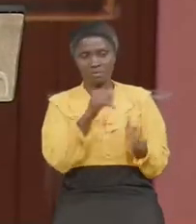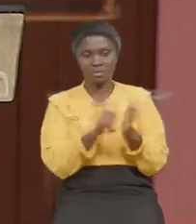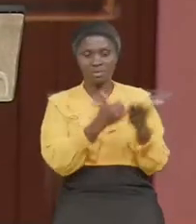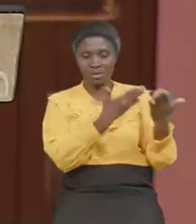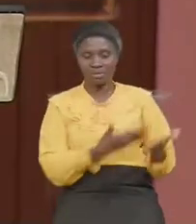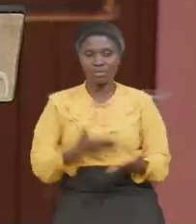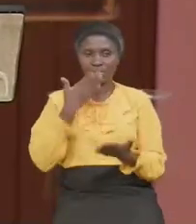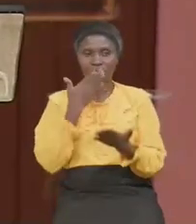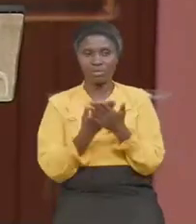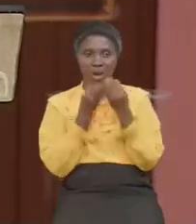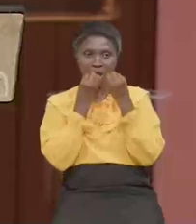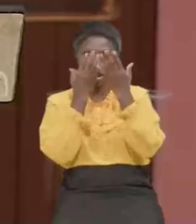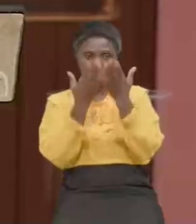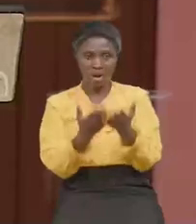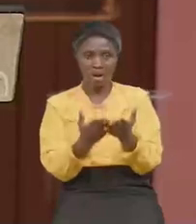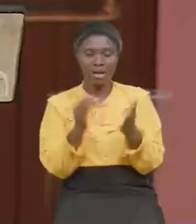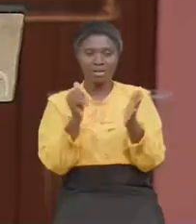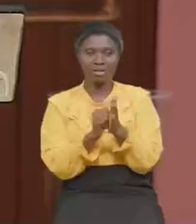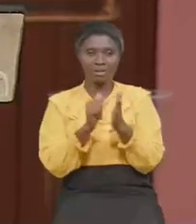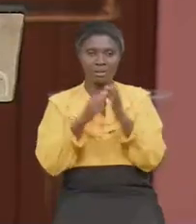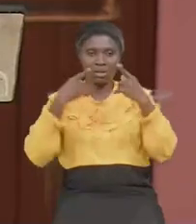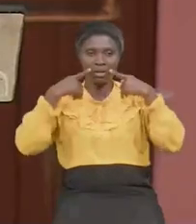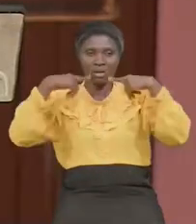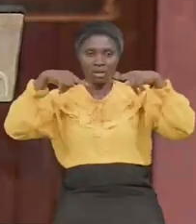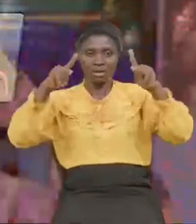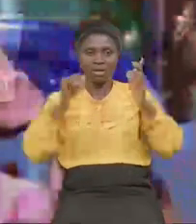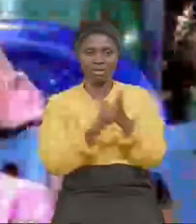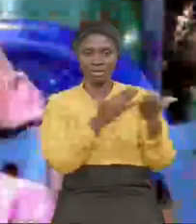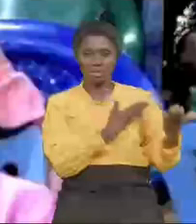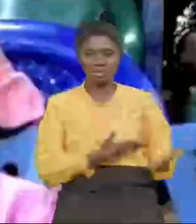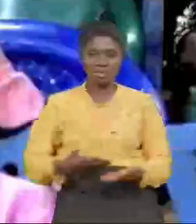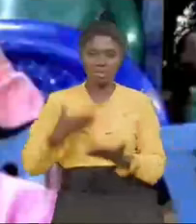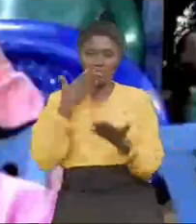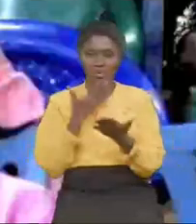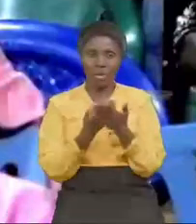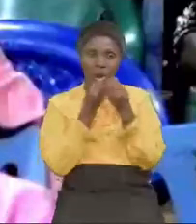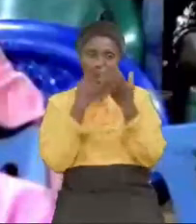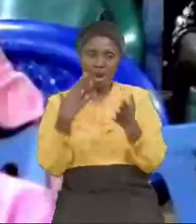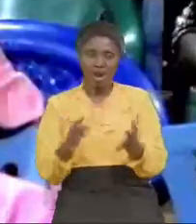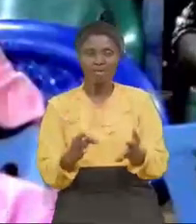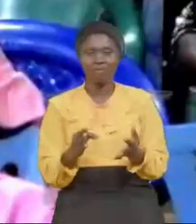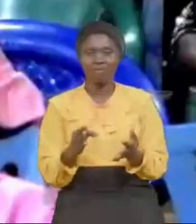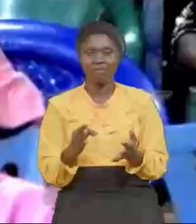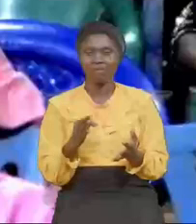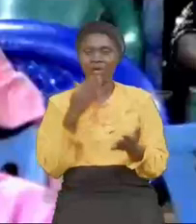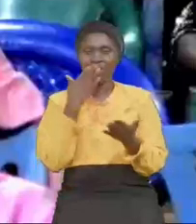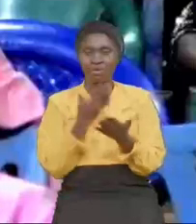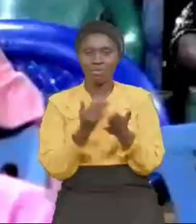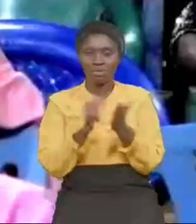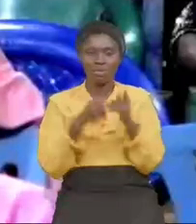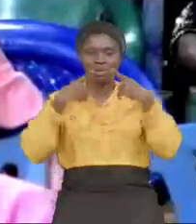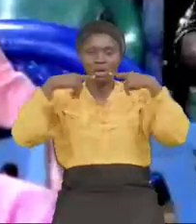paix, de celui qui apporte de bonnes nouvelles, qui publie le salut, de celui qui dit à Sion, ton